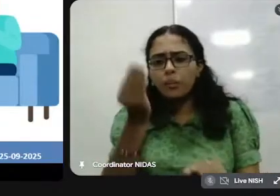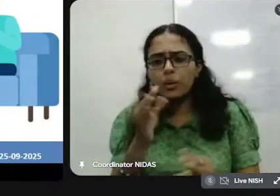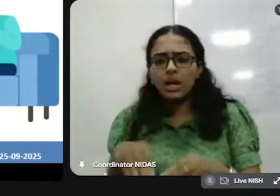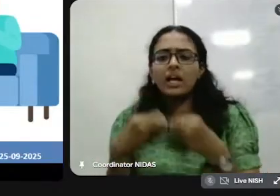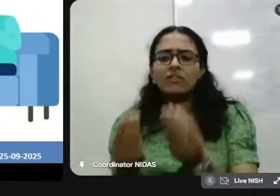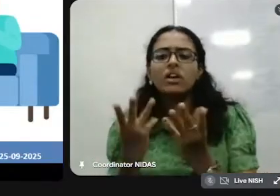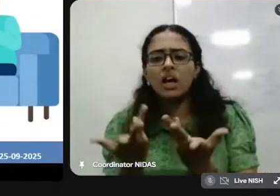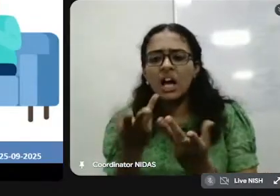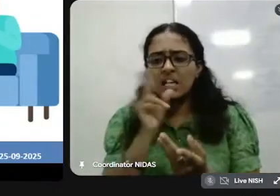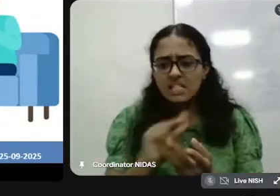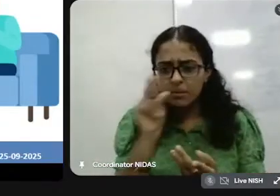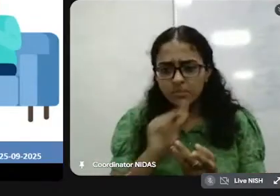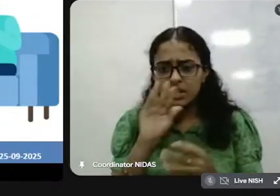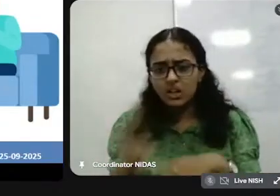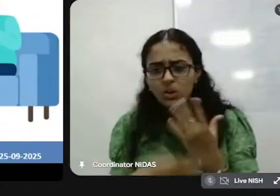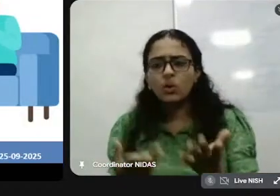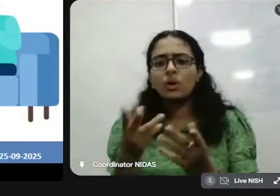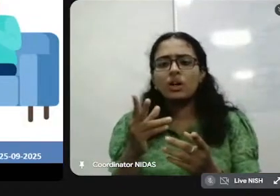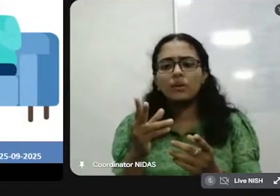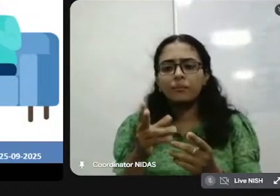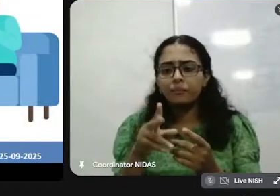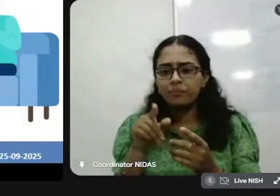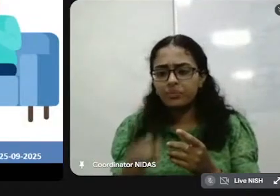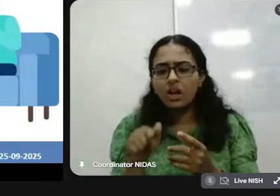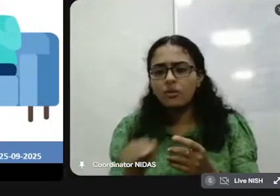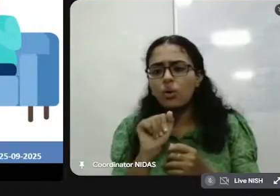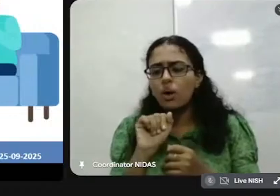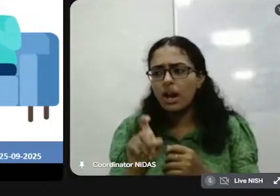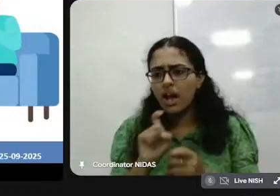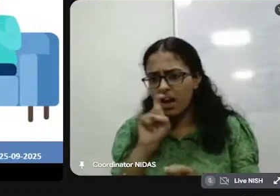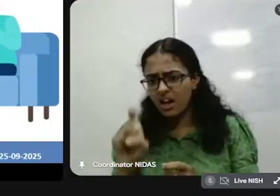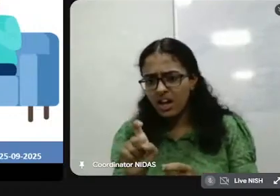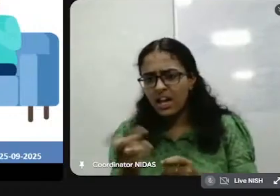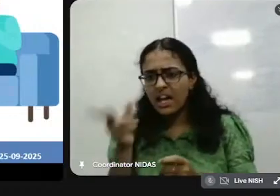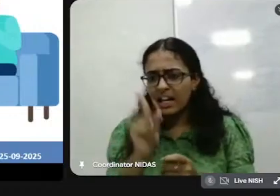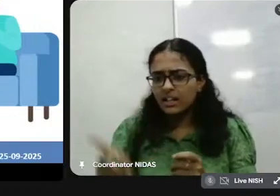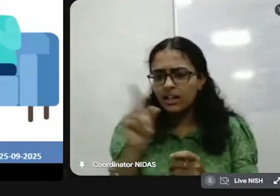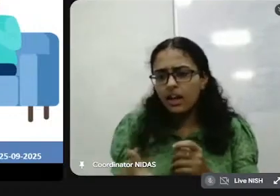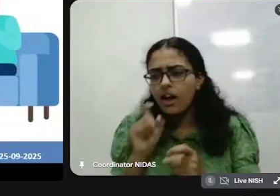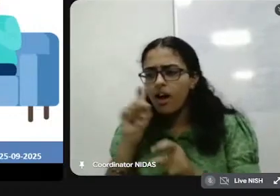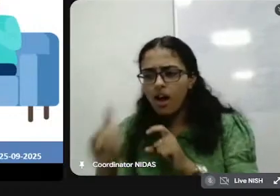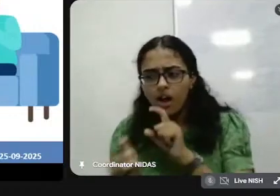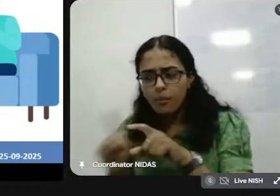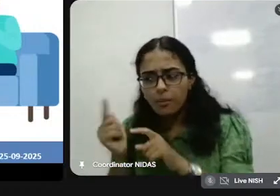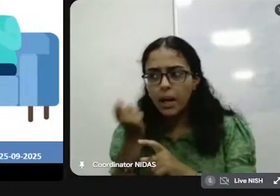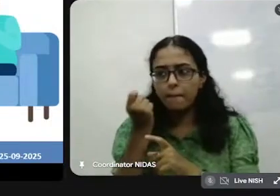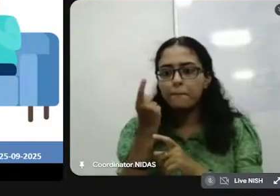ടെക്നിക്സും സംസാര രീതികളുമാണ് നമ്മൾ യൂസ് ചെയ്യുന്നത്. അപ്പം അവരോട് തന്നെ തെറപ്പിക്ക് വരുന്നതിന്റെ ഗോൾ അവർക്ക് തന്നെ